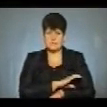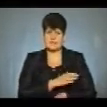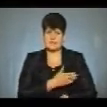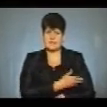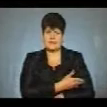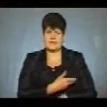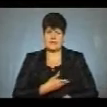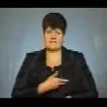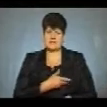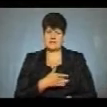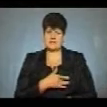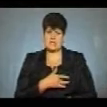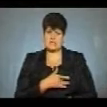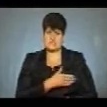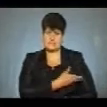серця.